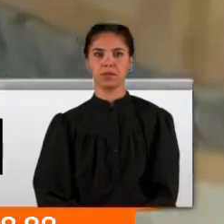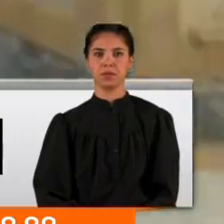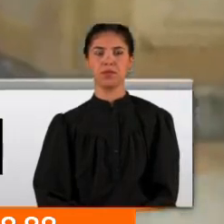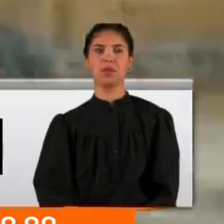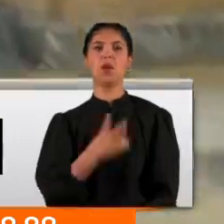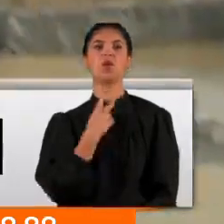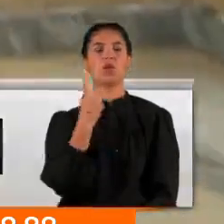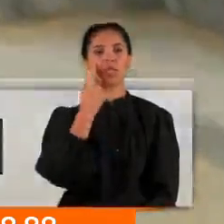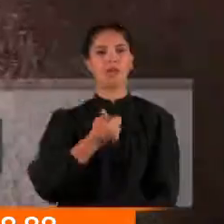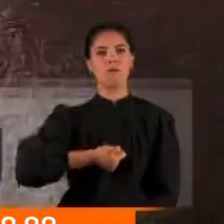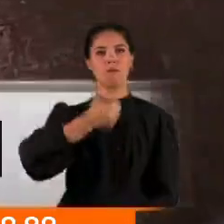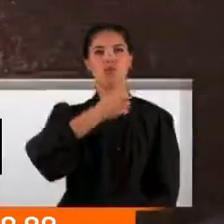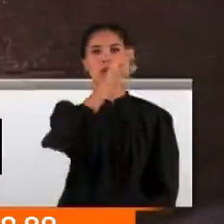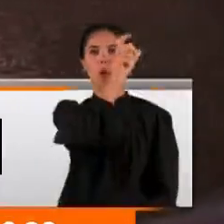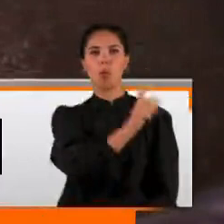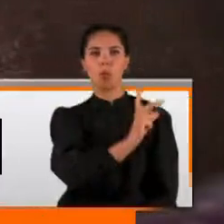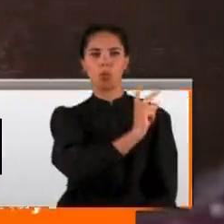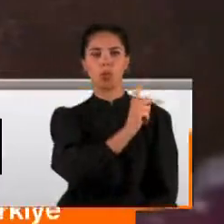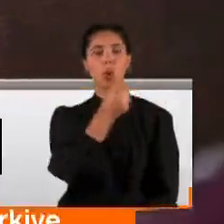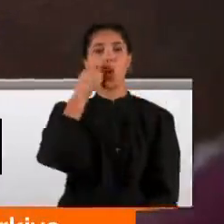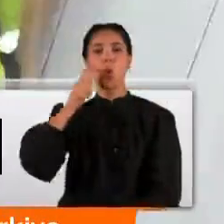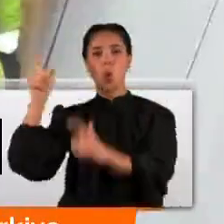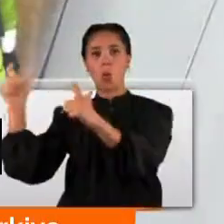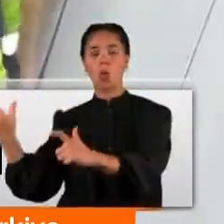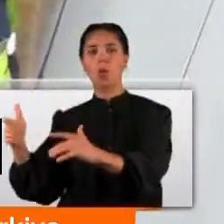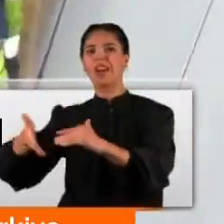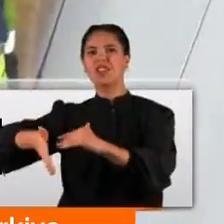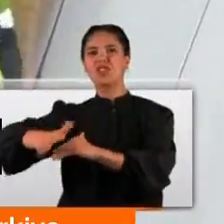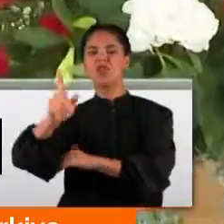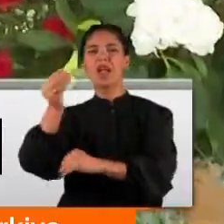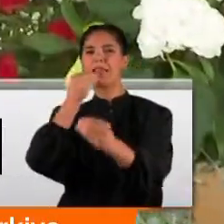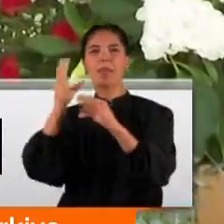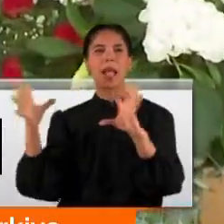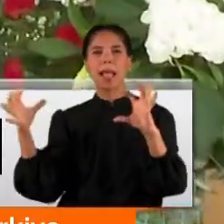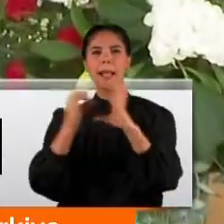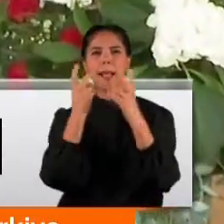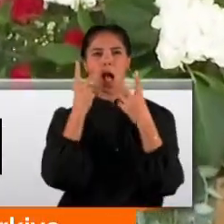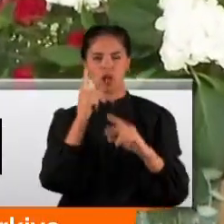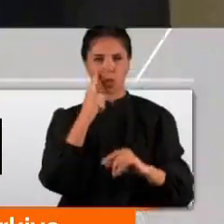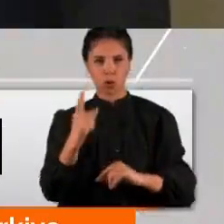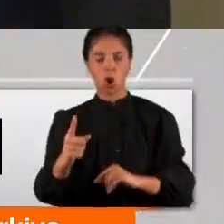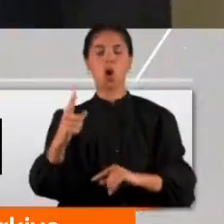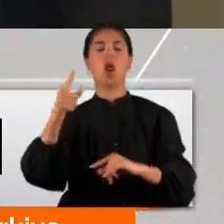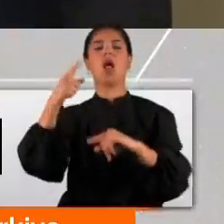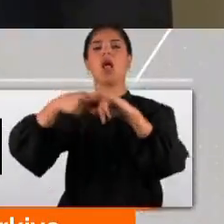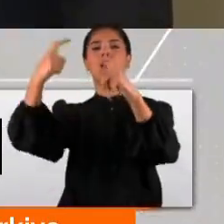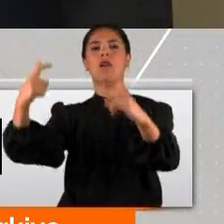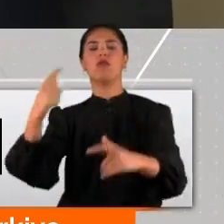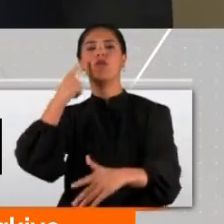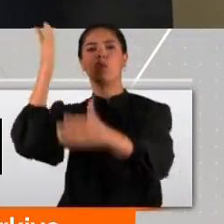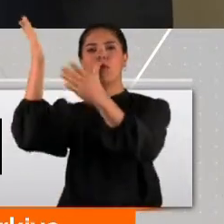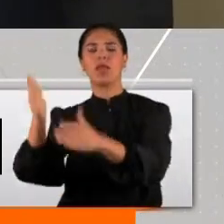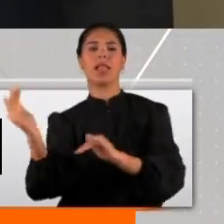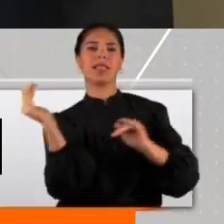Rusya devlet başkanı putin'in Ukrayna'dan çıkan takılarla ilgili açıklamalarına hırvatistan'dan destek verdi biz de istiyoruz